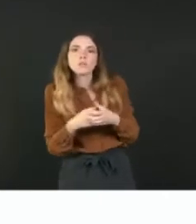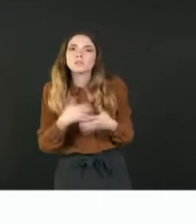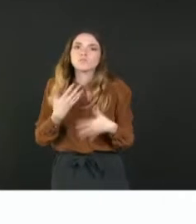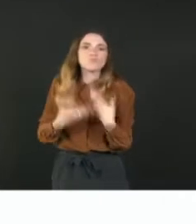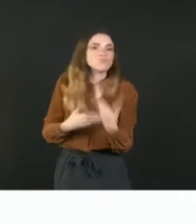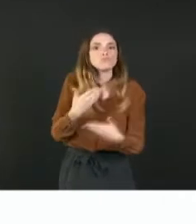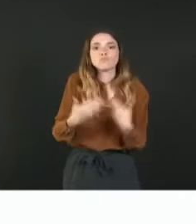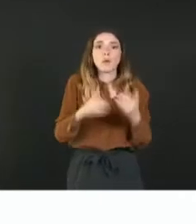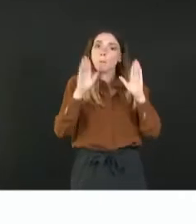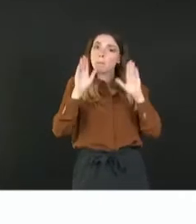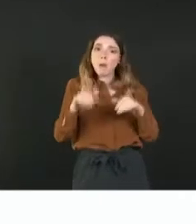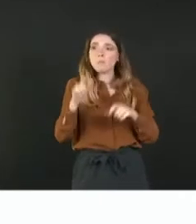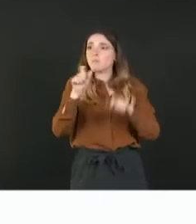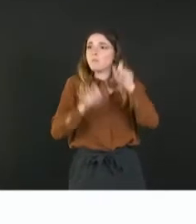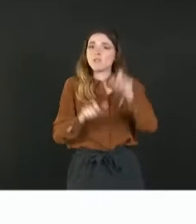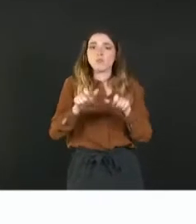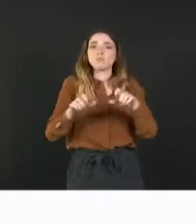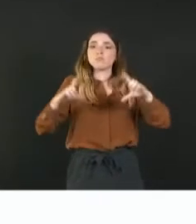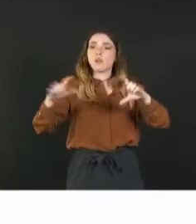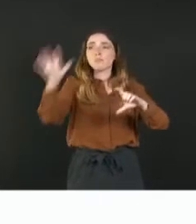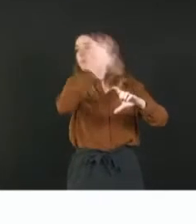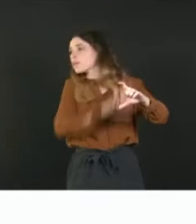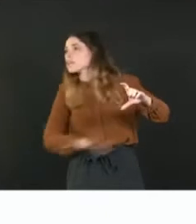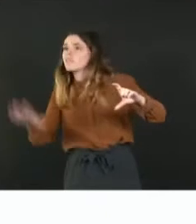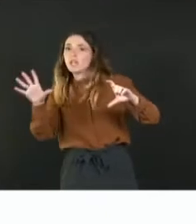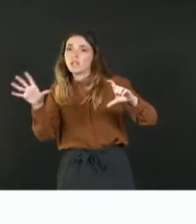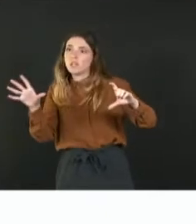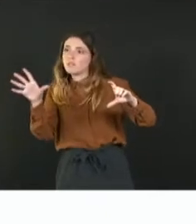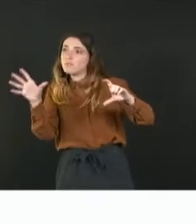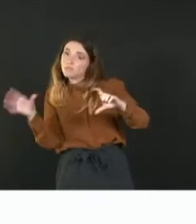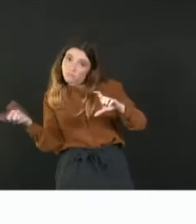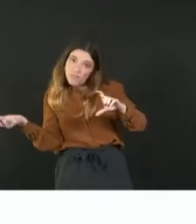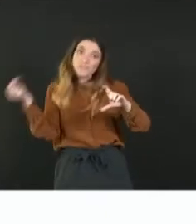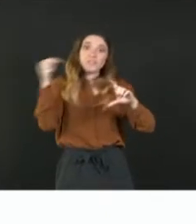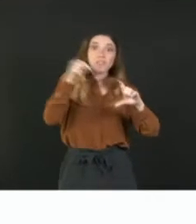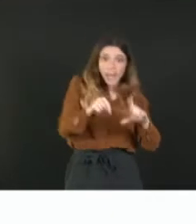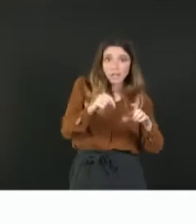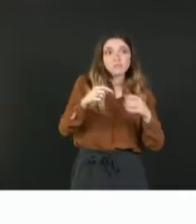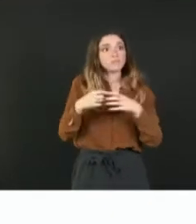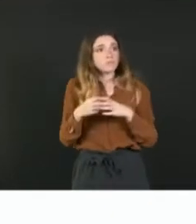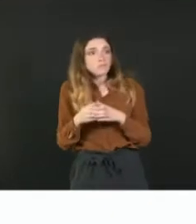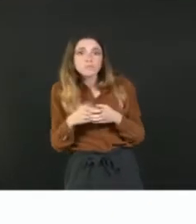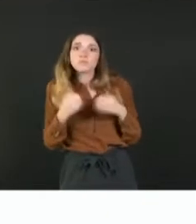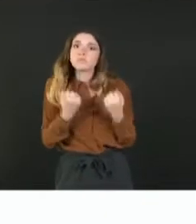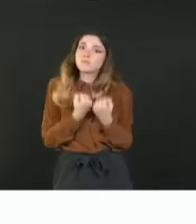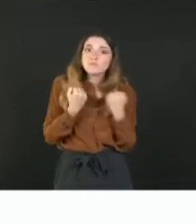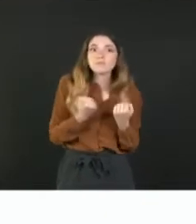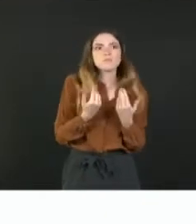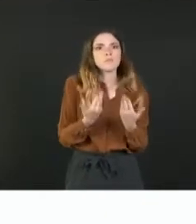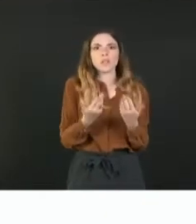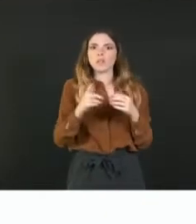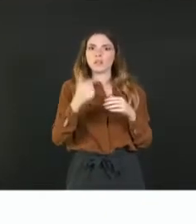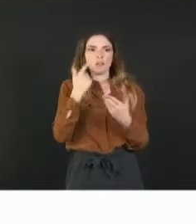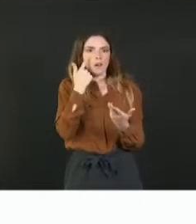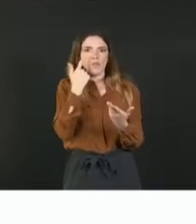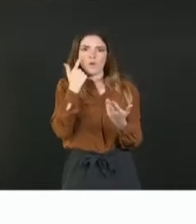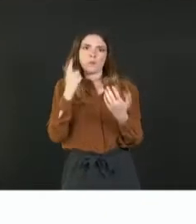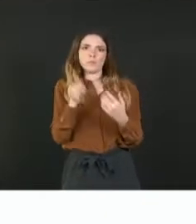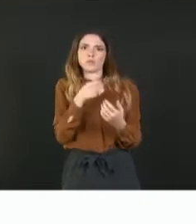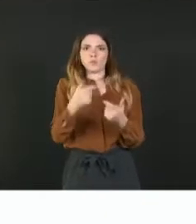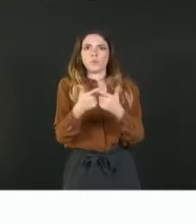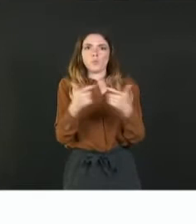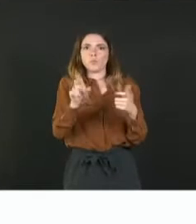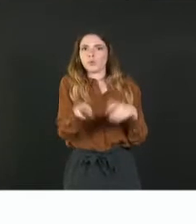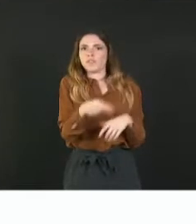qui habitent en périphérie. Et puis, on a cet espace de protection de la biodiversité, c'est indéniable de par